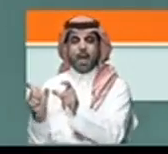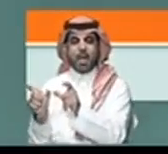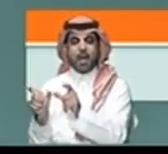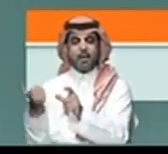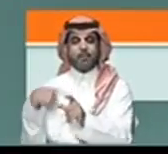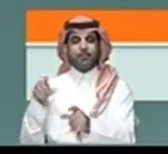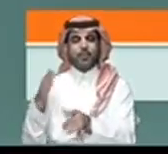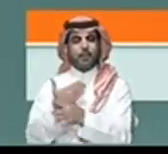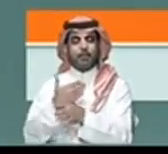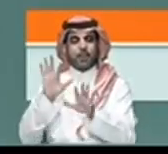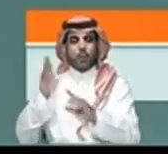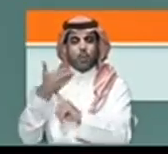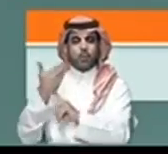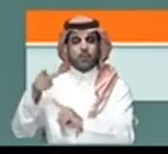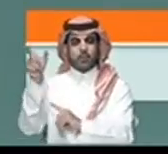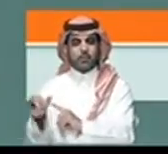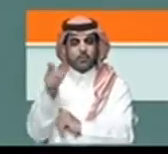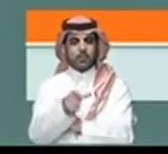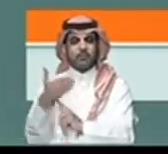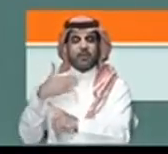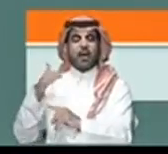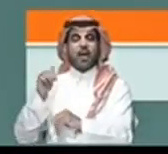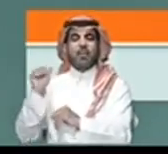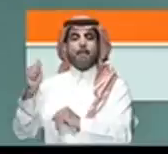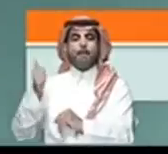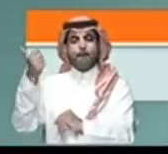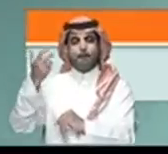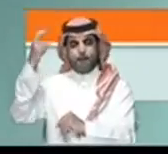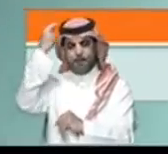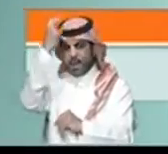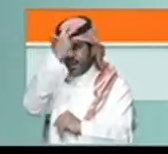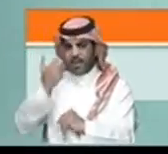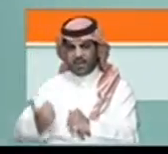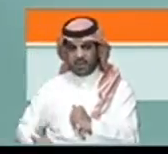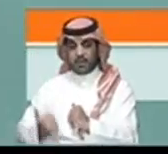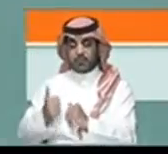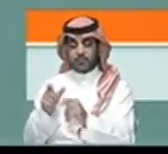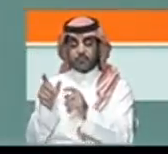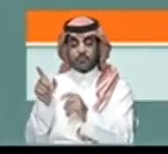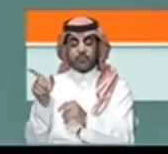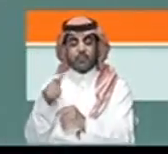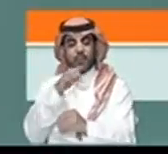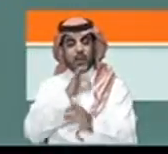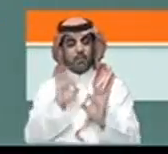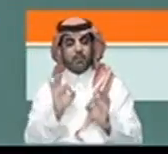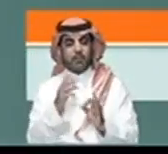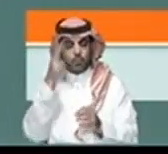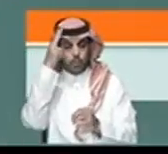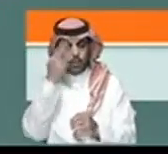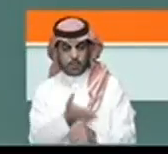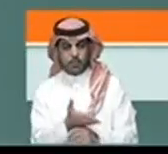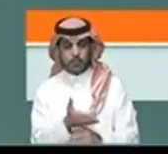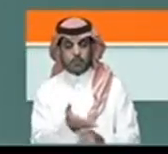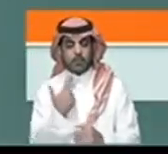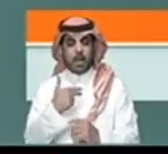لتامين سلامه البعثه البحرينيه واهاب المصدر في ختام تصريحه بقدره كل من المملكه من